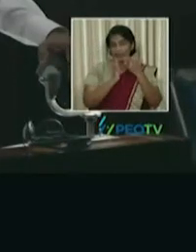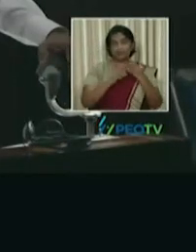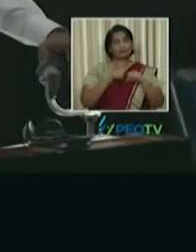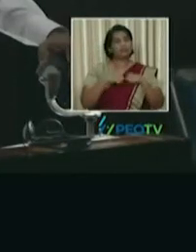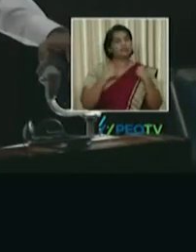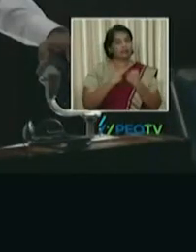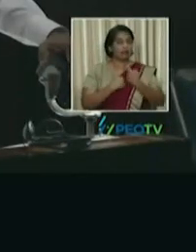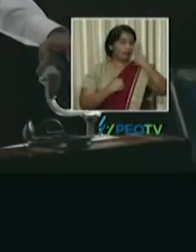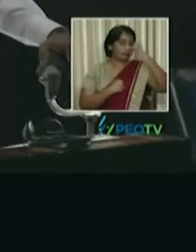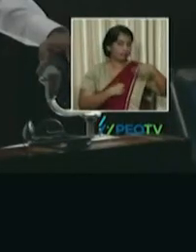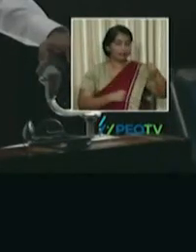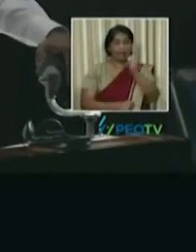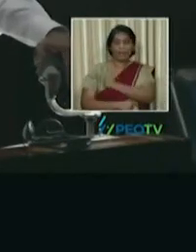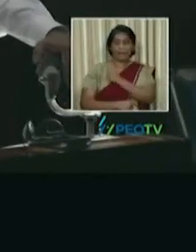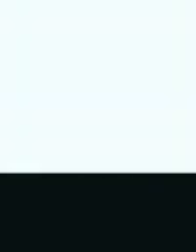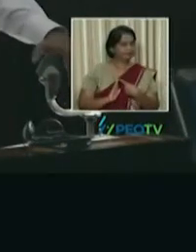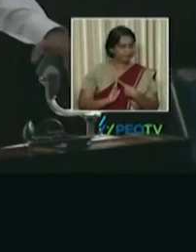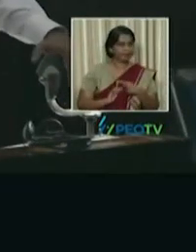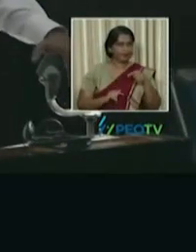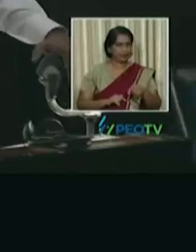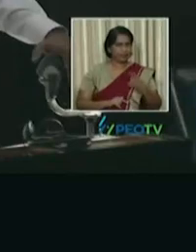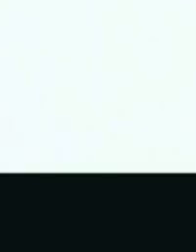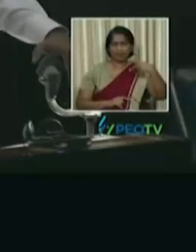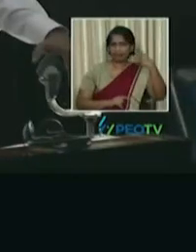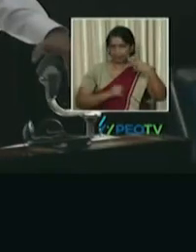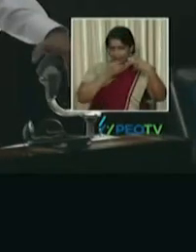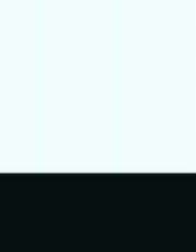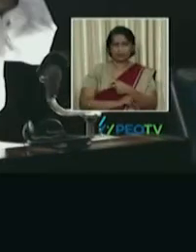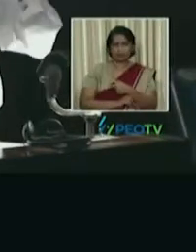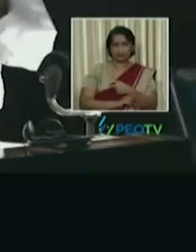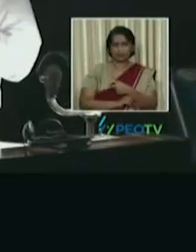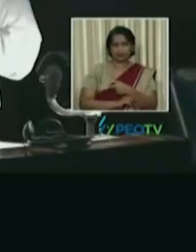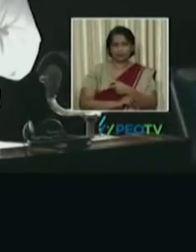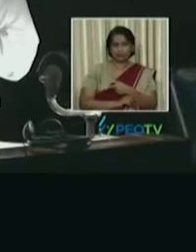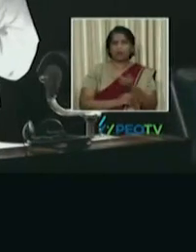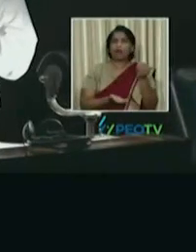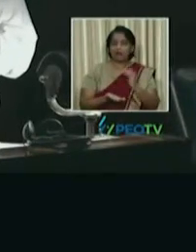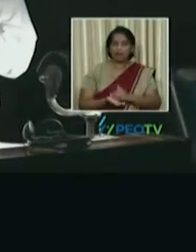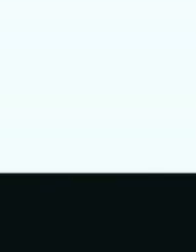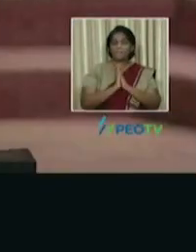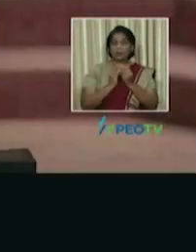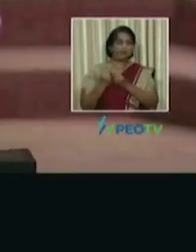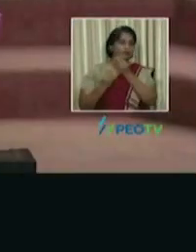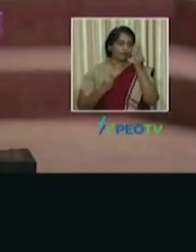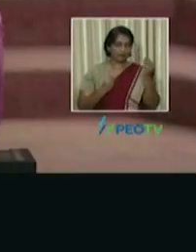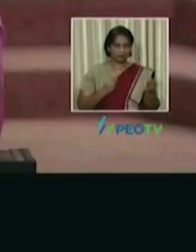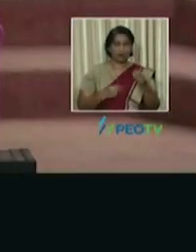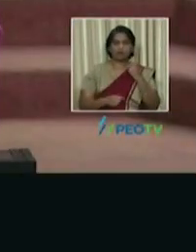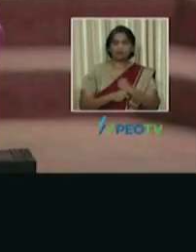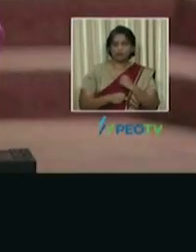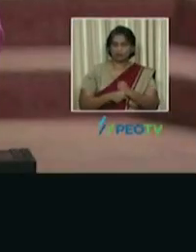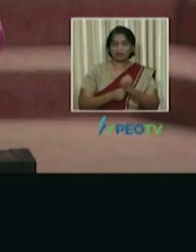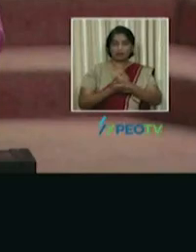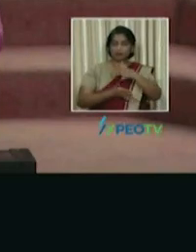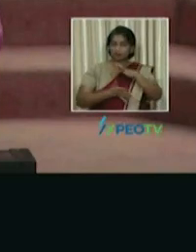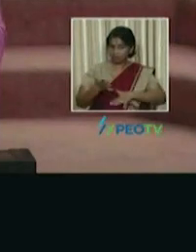සම්බන්ධයෙන් තායිලන්ත තානාපති කාර්යාලයට පැමිණිලක් කරන්න ලබන දෙවැනි දවසේ කොහෙද මේ මුතුරාජා මේ නැවත තායිලන්තයට ගෙනියන්න කටයුතු කරනවා. රජය